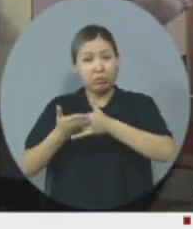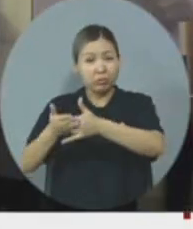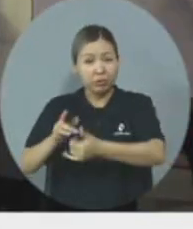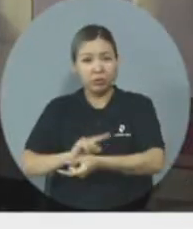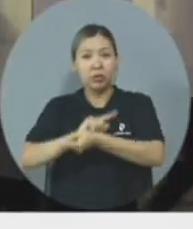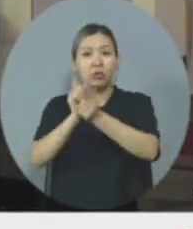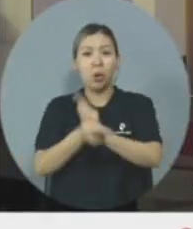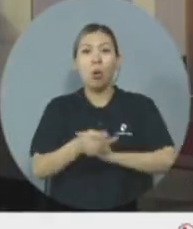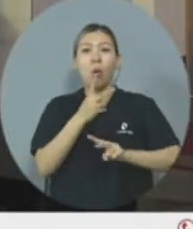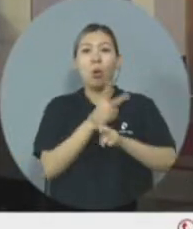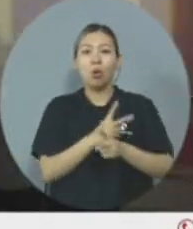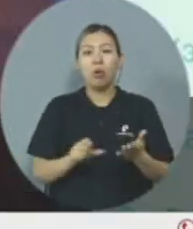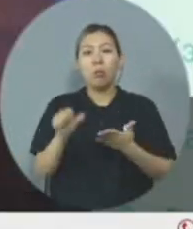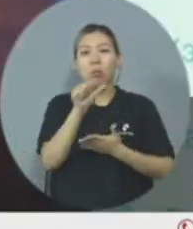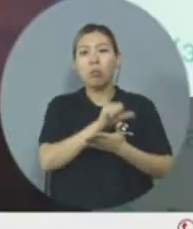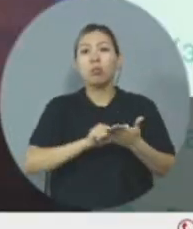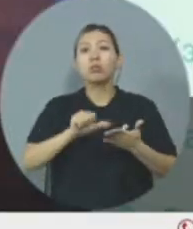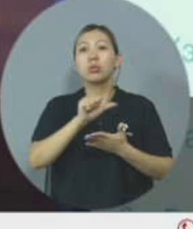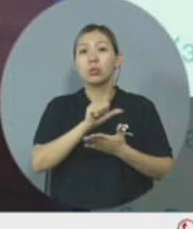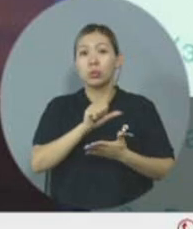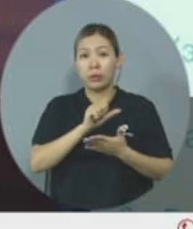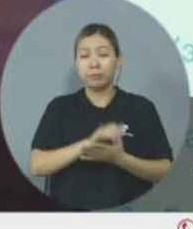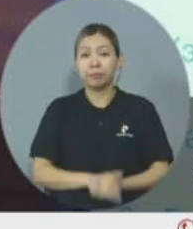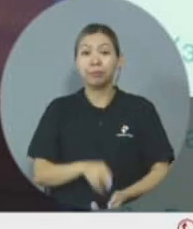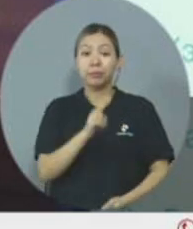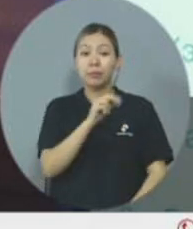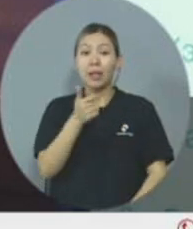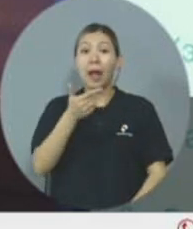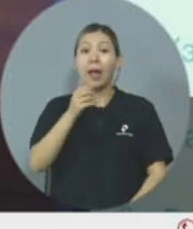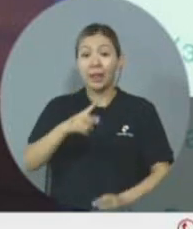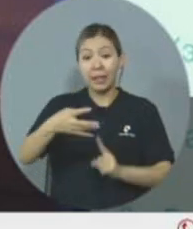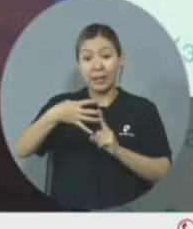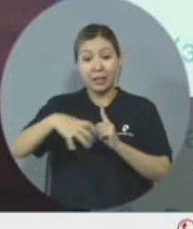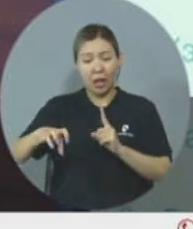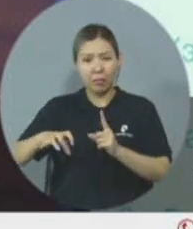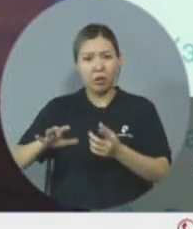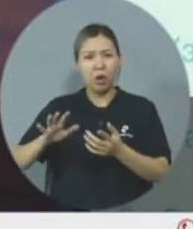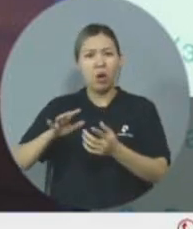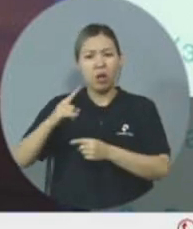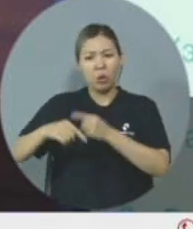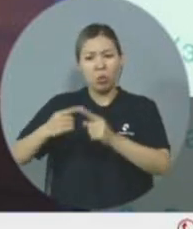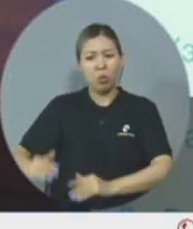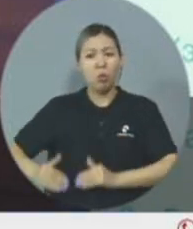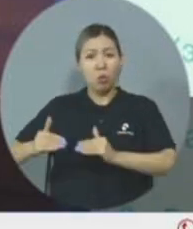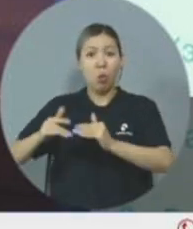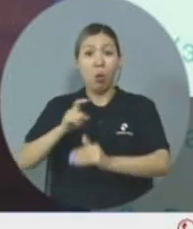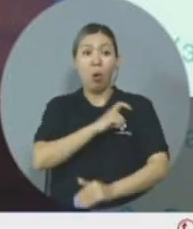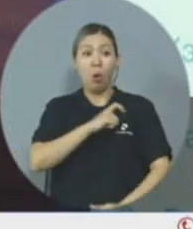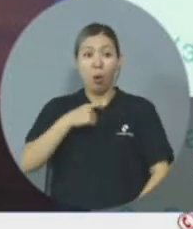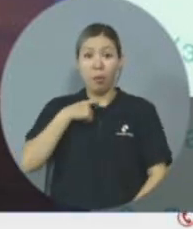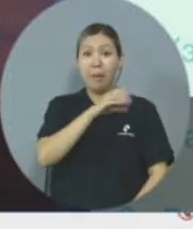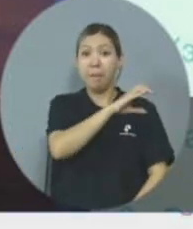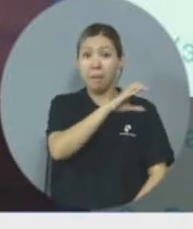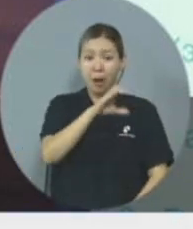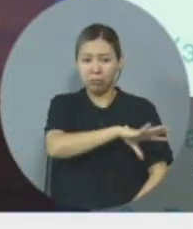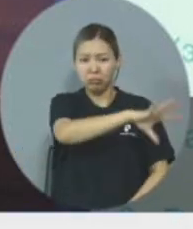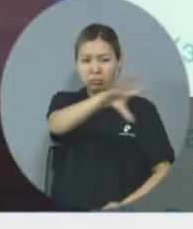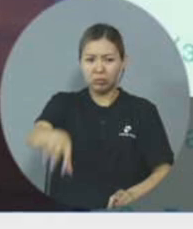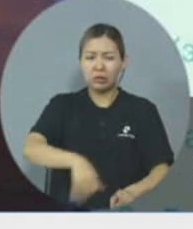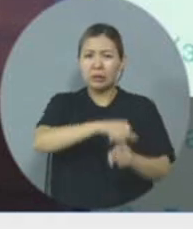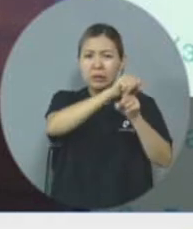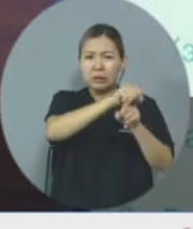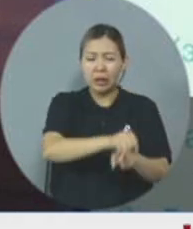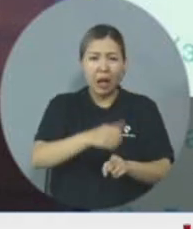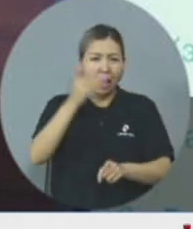байна. Яг энэ даатгалын салбараа илүү хөгжүүлэх. Дээрэсний энэ хувийн хөвшил болоод аж ахуй нэгж байгууллагуудын нуруунд дээр тулгуурлагдсан